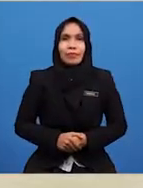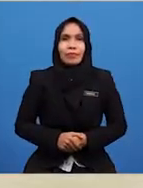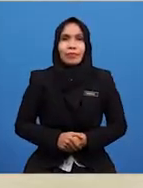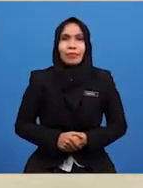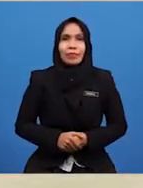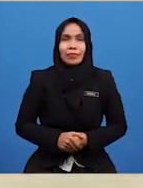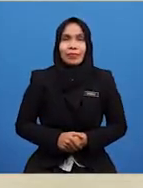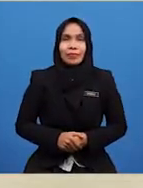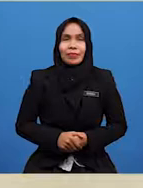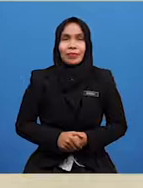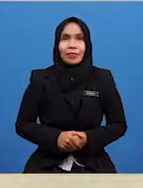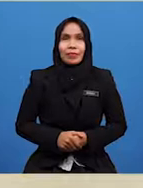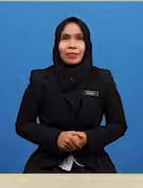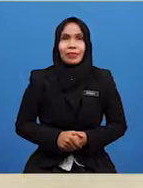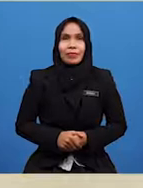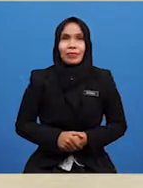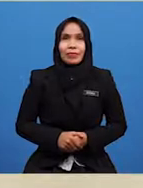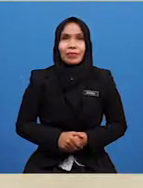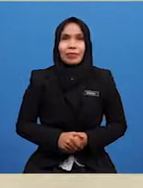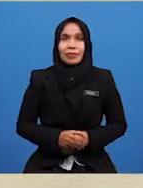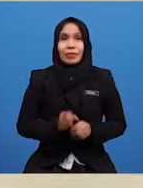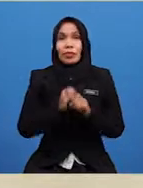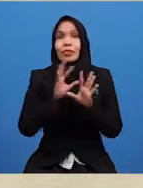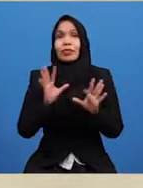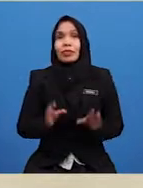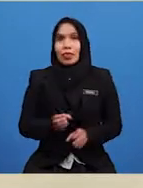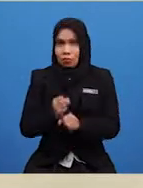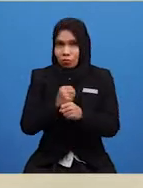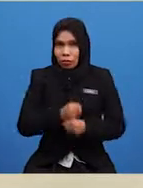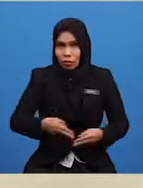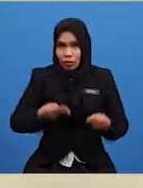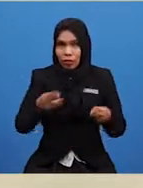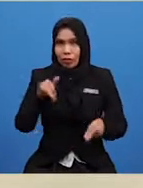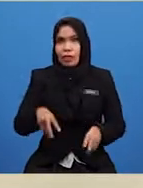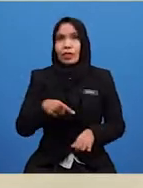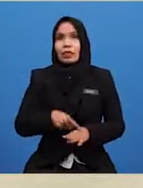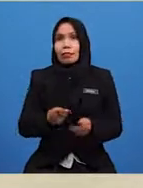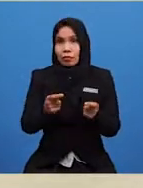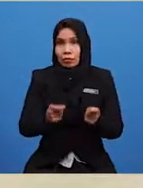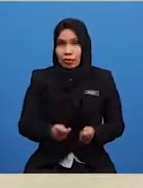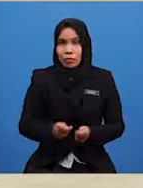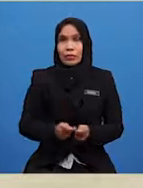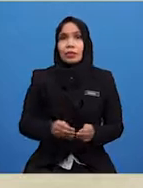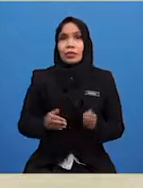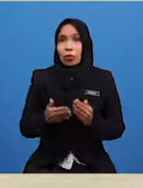Soalannya berbunyi, nyatakan bentuk hadiah yang diterima oleh Sultan